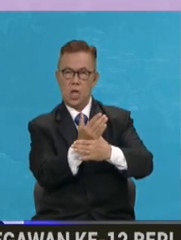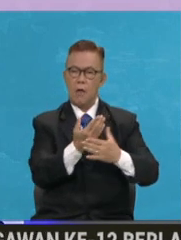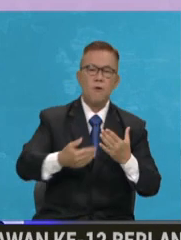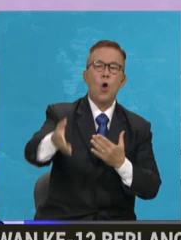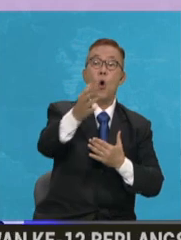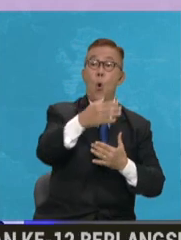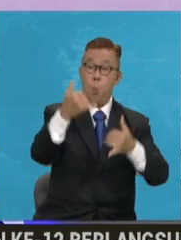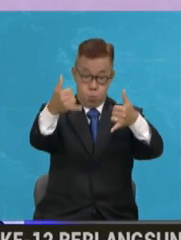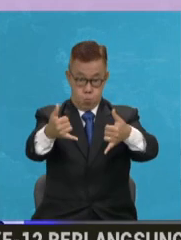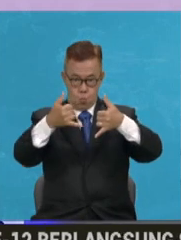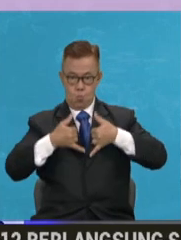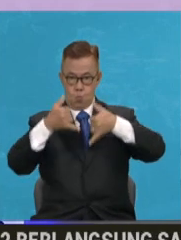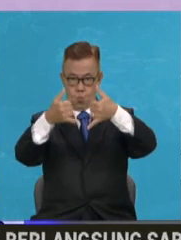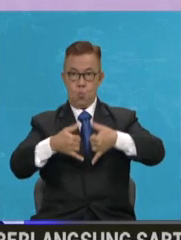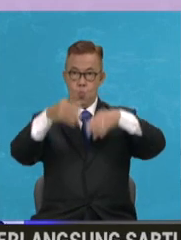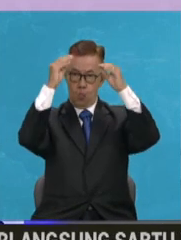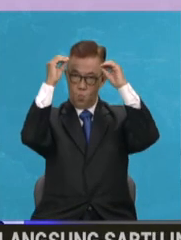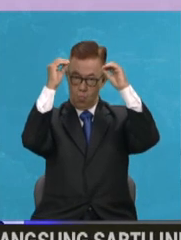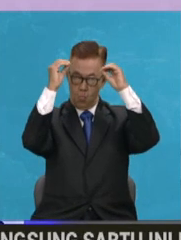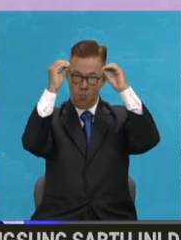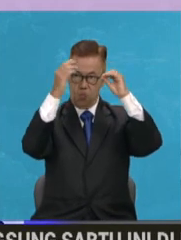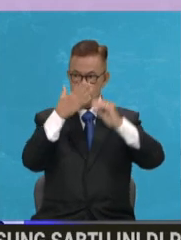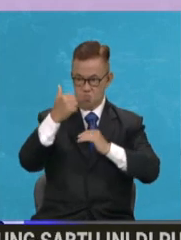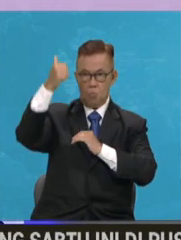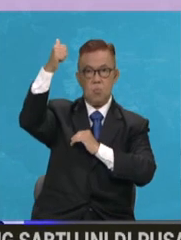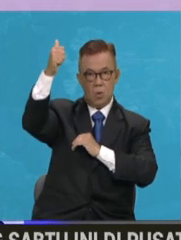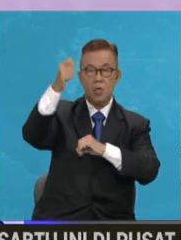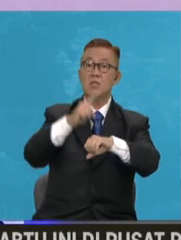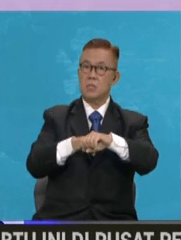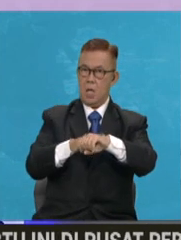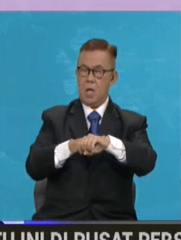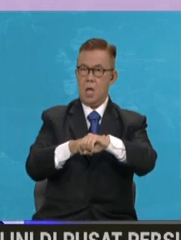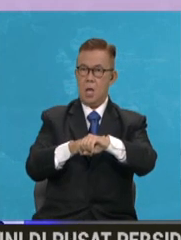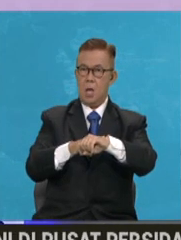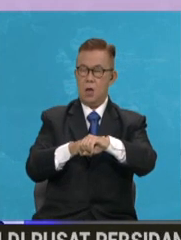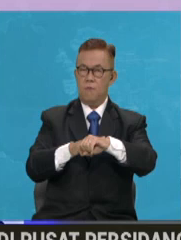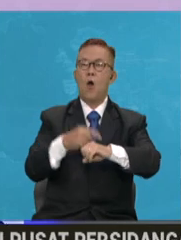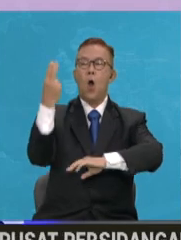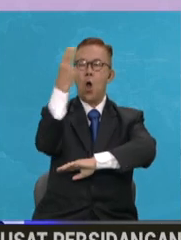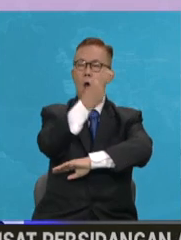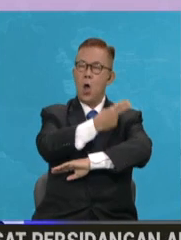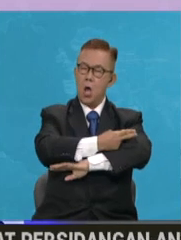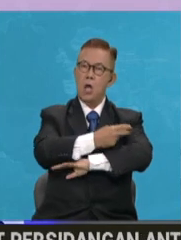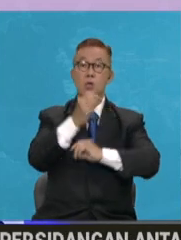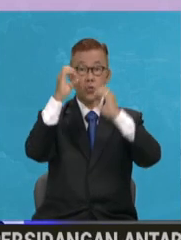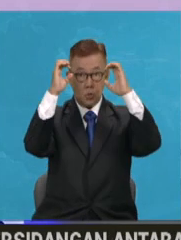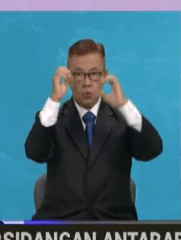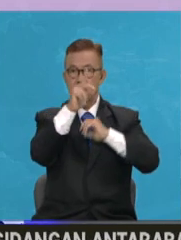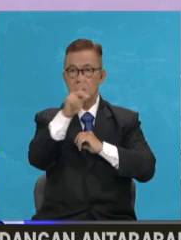Anugerah guru berjasa dan Anugerah guru Cemerlang pada majelis sambutan hari guru ke-32